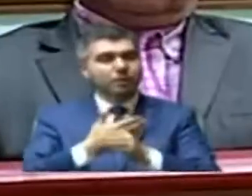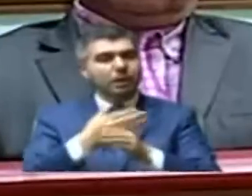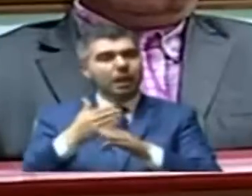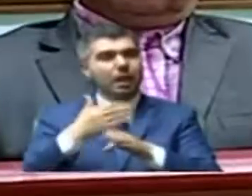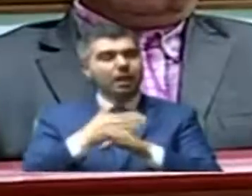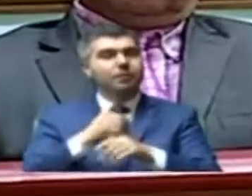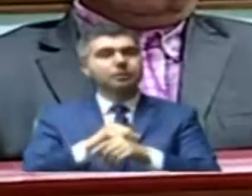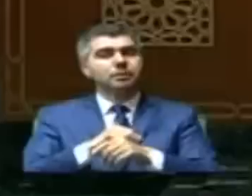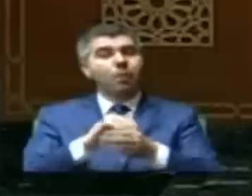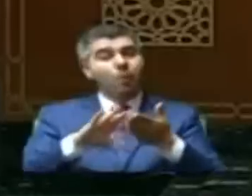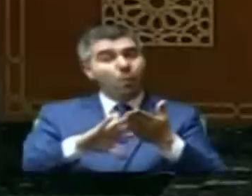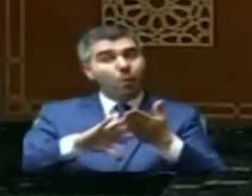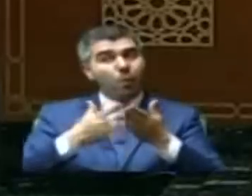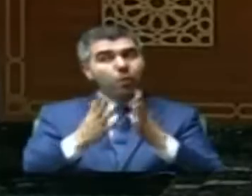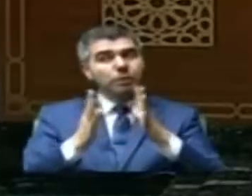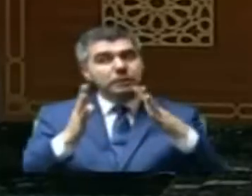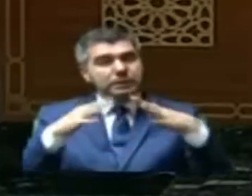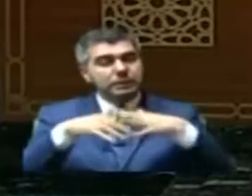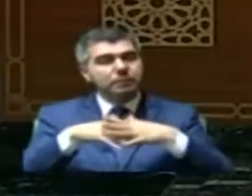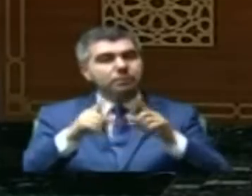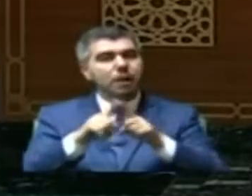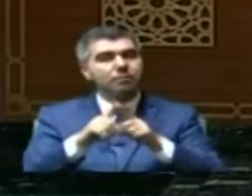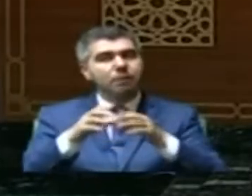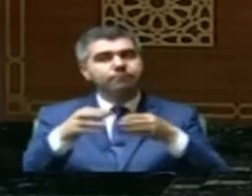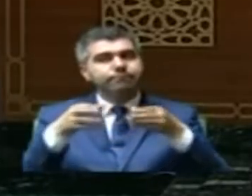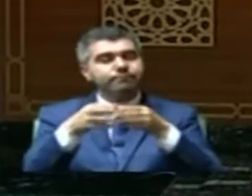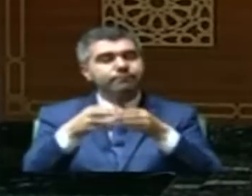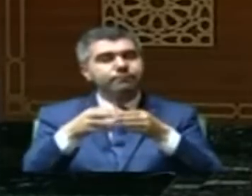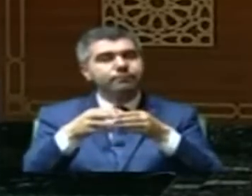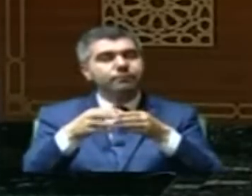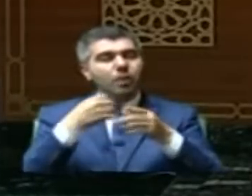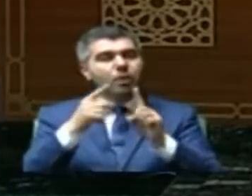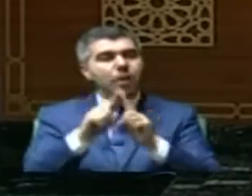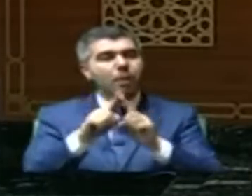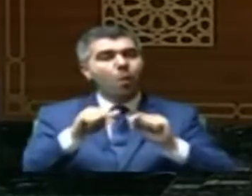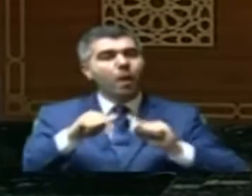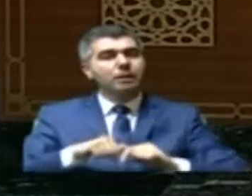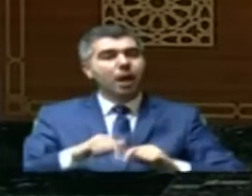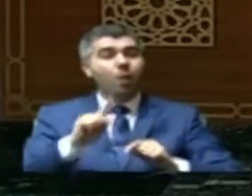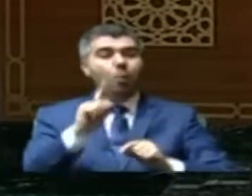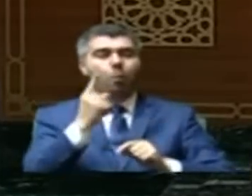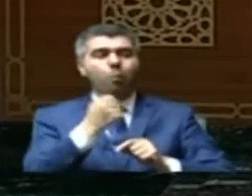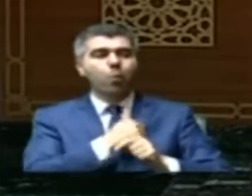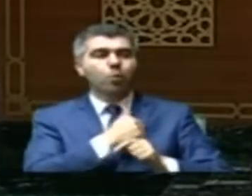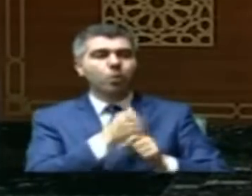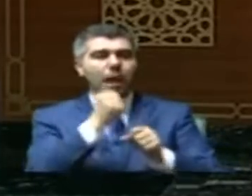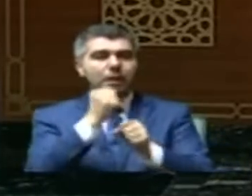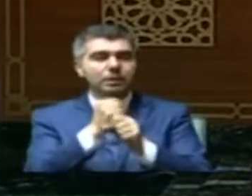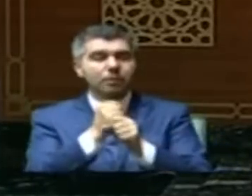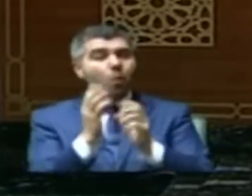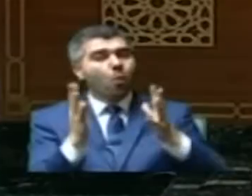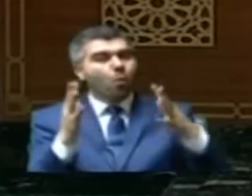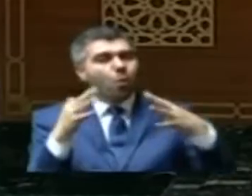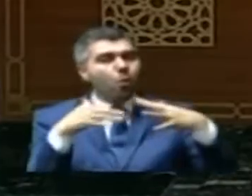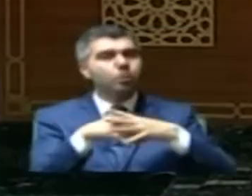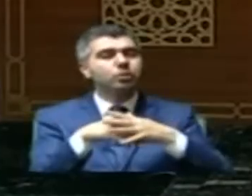بان عموم الاستراتيجيه اللي كتم فيها نوع من الالقائيه لان حتى شي قطاع مايوضع استراتيجيه بعد جميع القطاعات ك